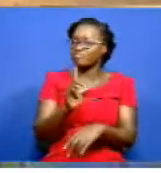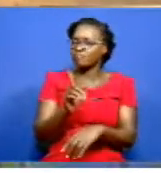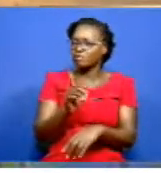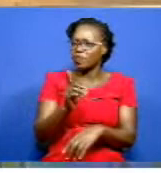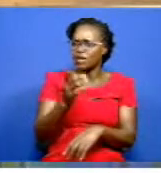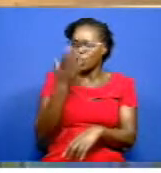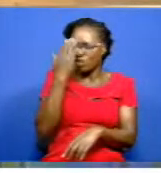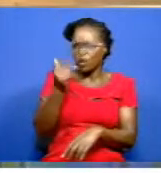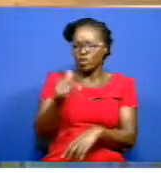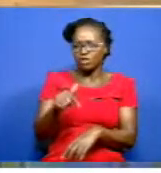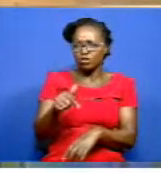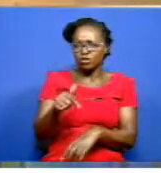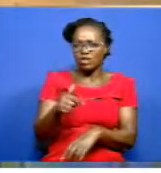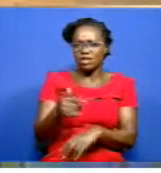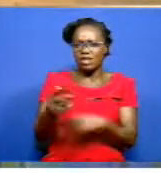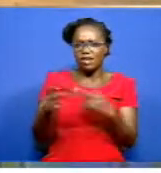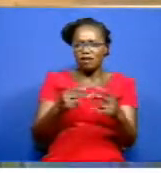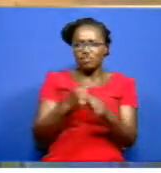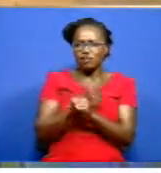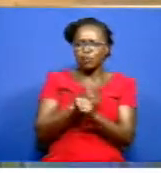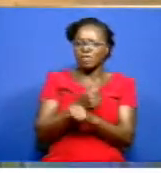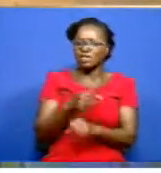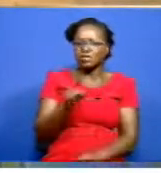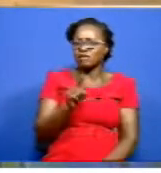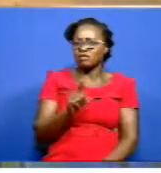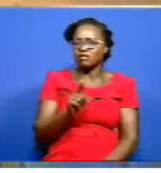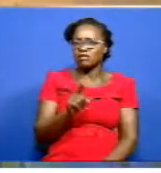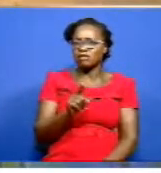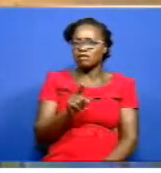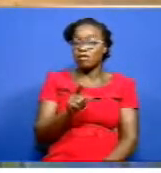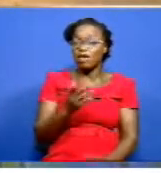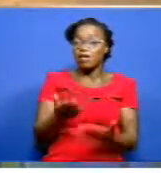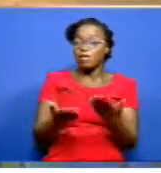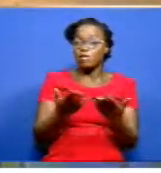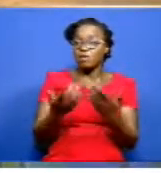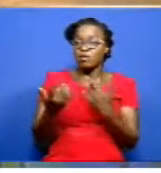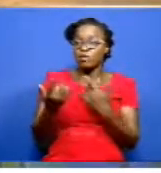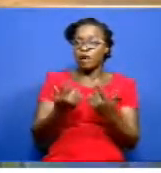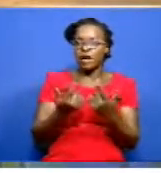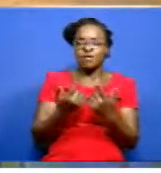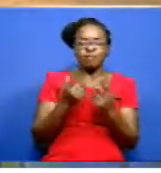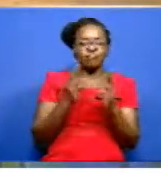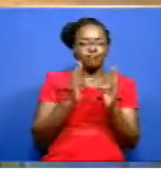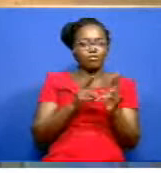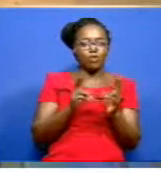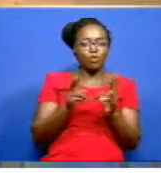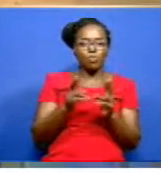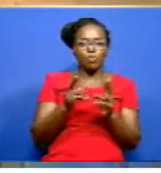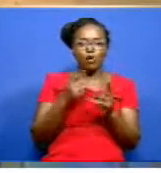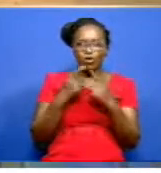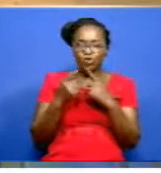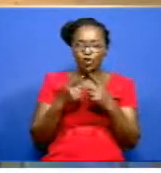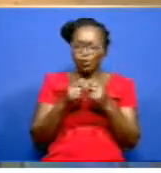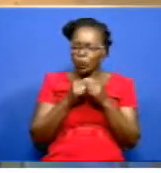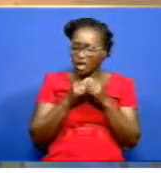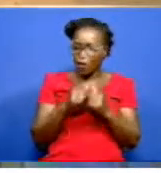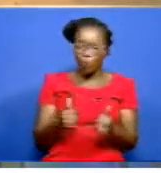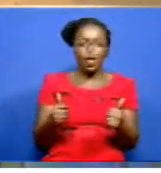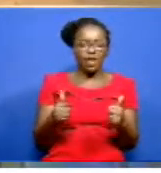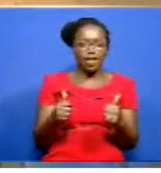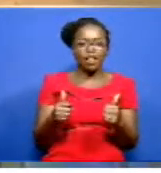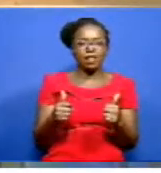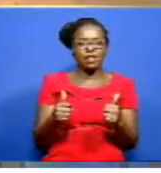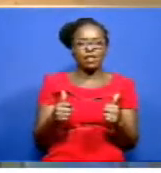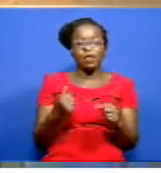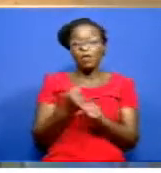nini leo ako very protective. Maybe saa zingine ukikuja anaongeanga tu, tumeshinda vizuri, tumefanya hii